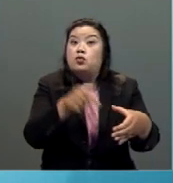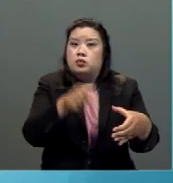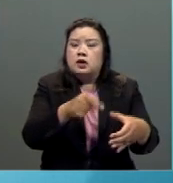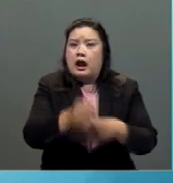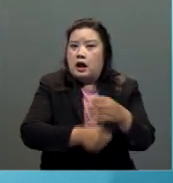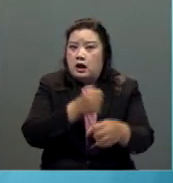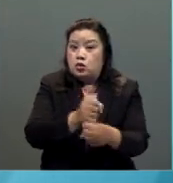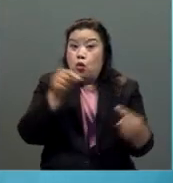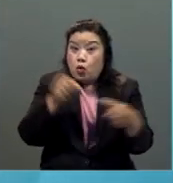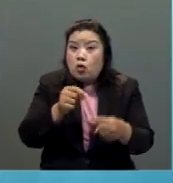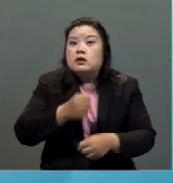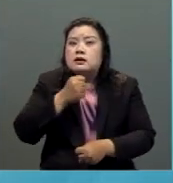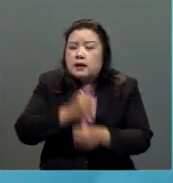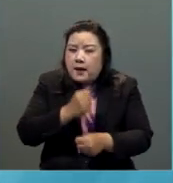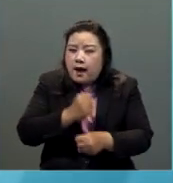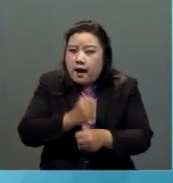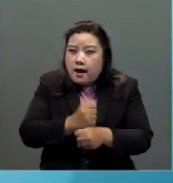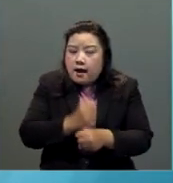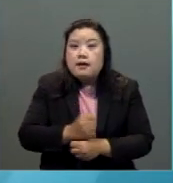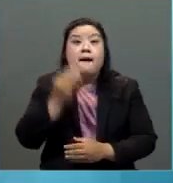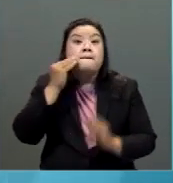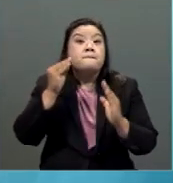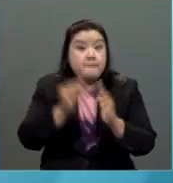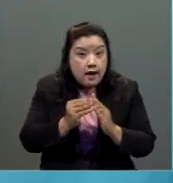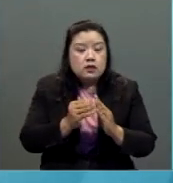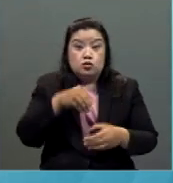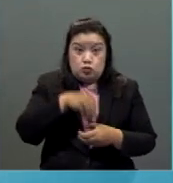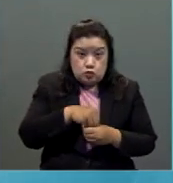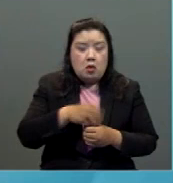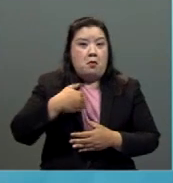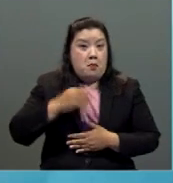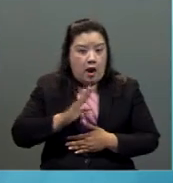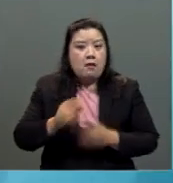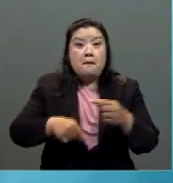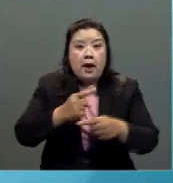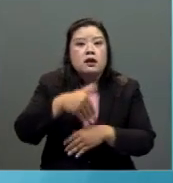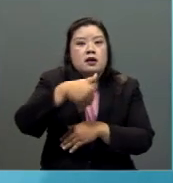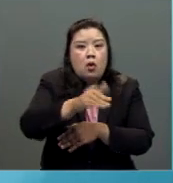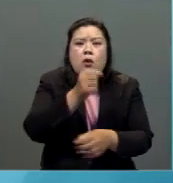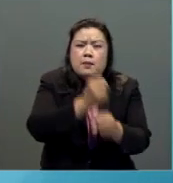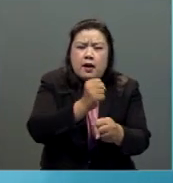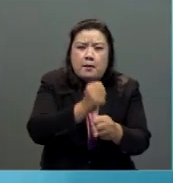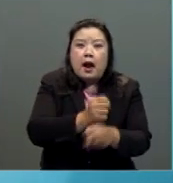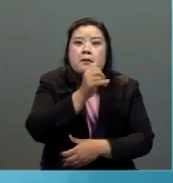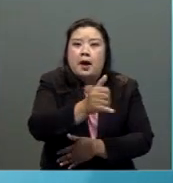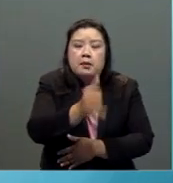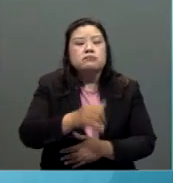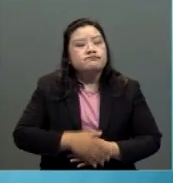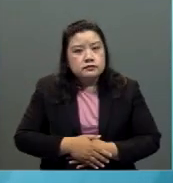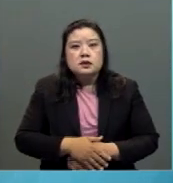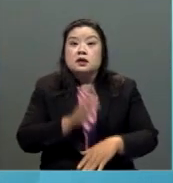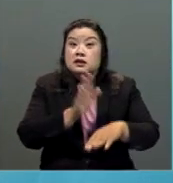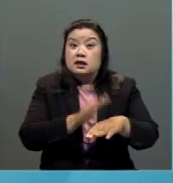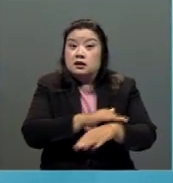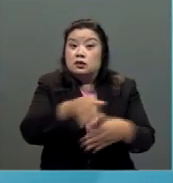ที่เข้มแข็งยังออกจากบ้านไปนู่นมานี่แล้วก็เป็นกลุ่มที่เราพูดบ่อยๆนะครับเพราะว่าพออยู่ในก